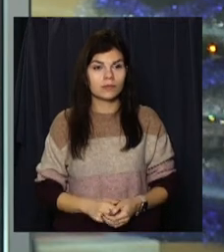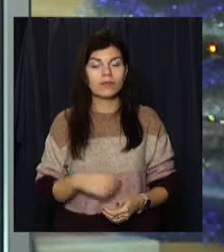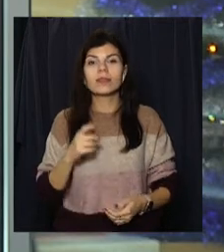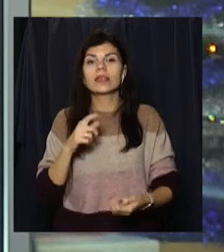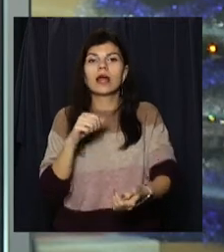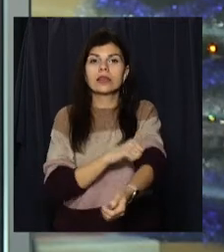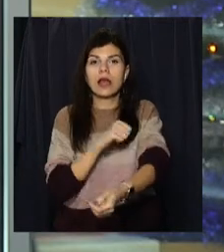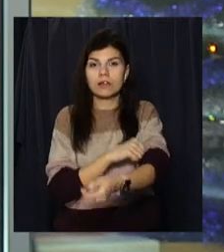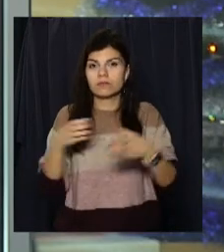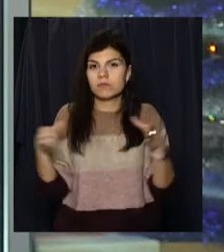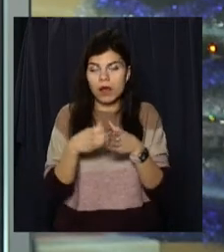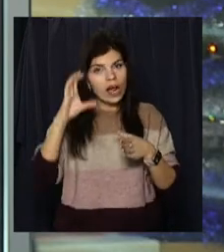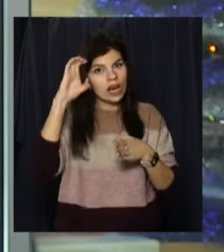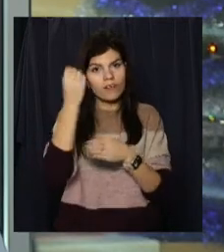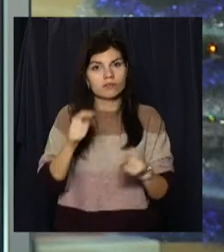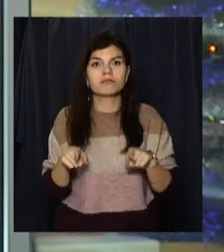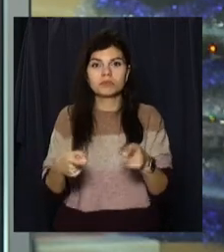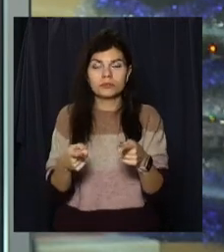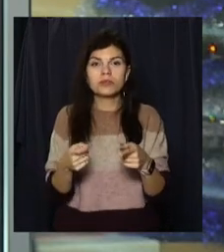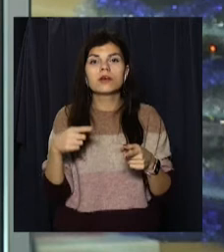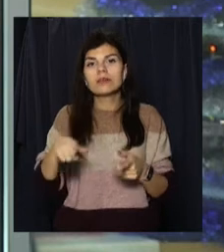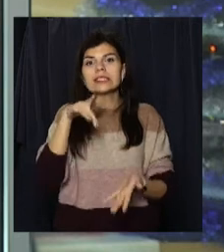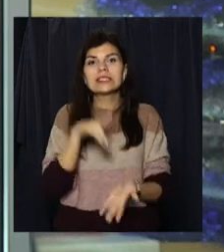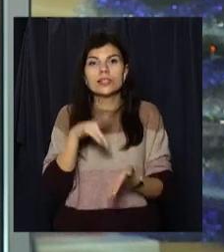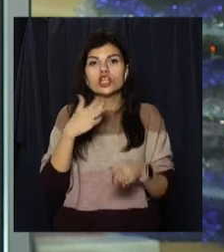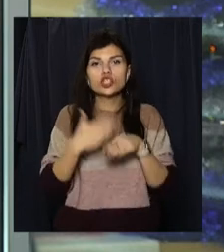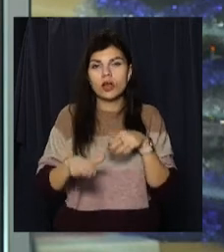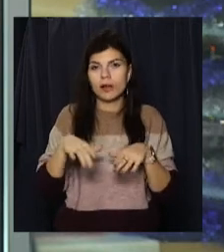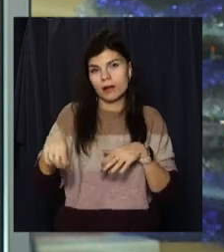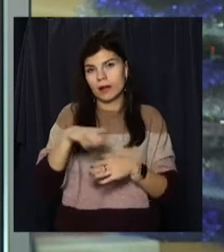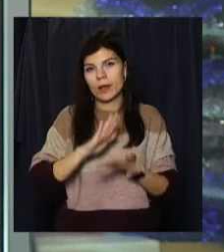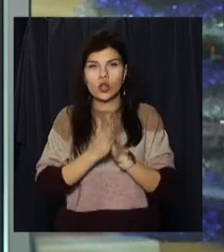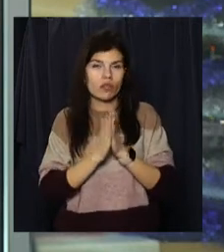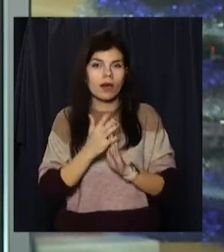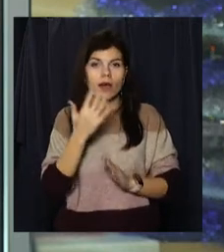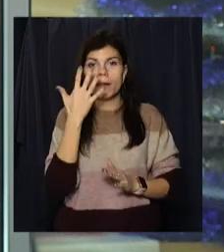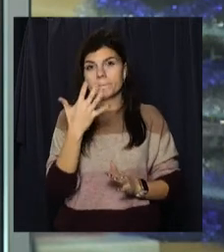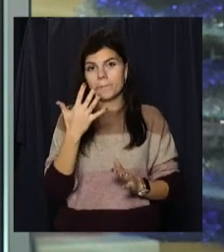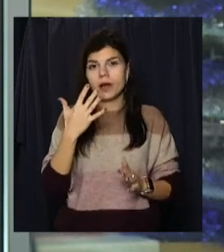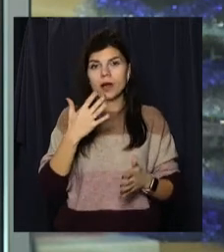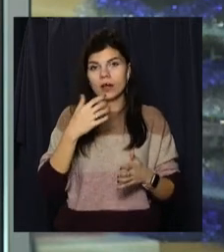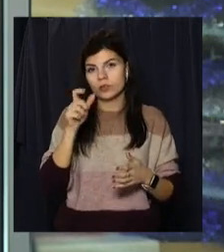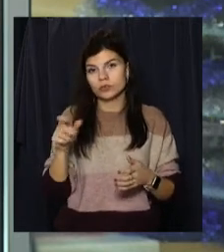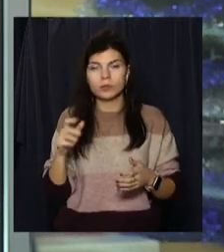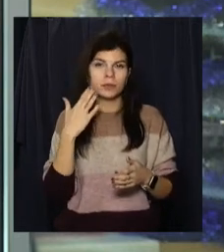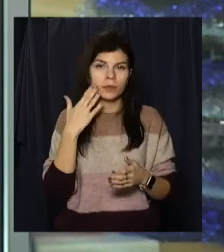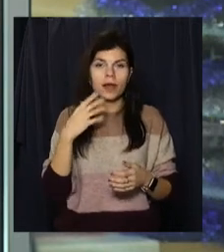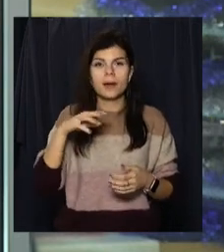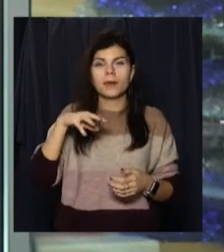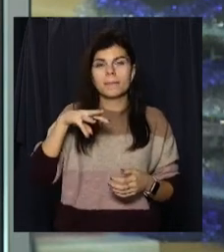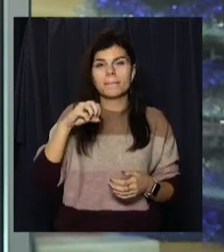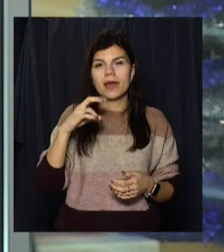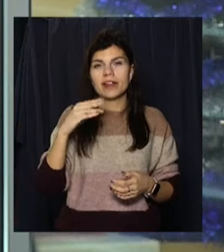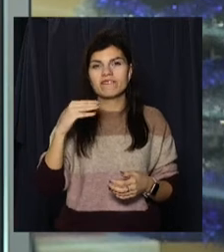Наркобанду затримали у Кривому Розі. Працювали виключно у центральній частині міста. 5 магазинів на колесах збували метамфетамін.